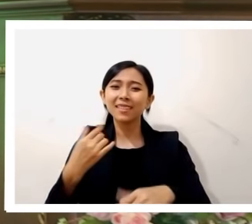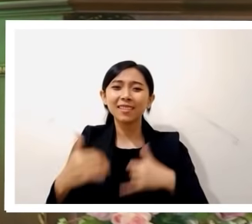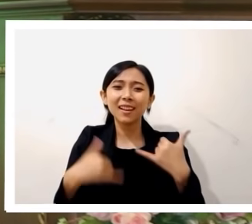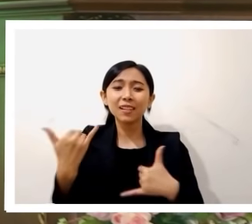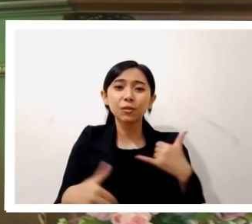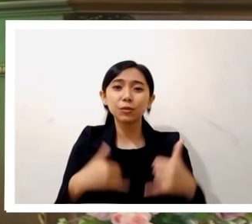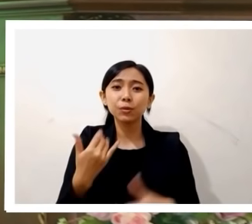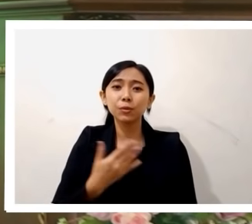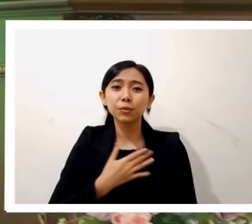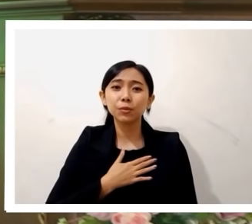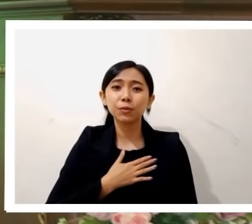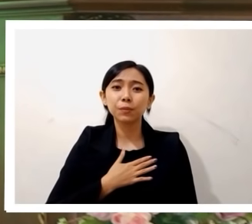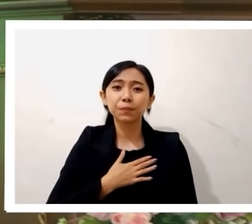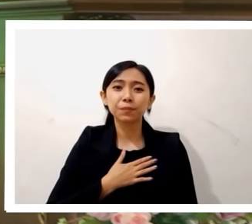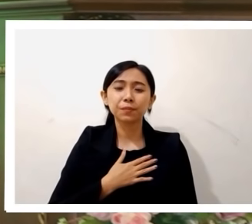sukacitaku,